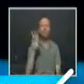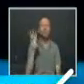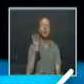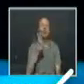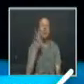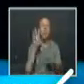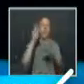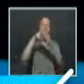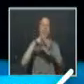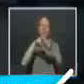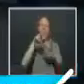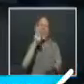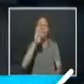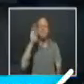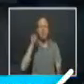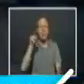שמצטרף לביבי,